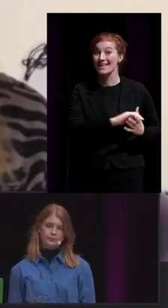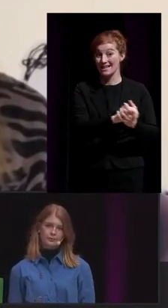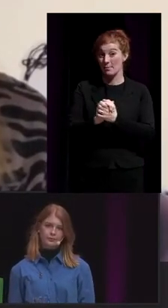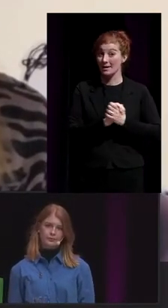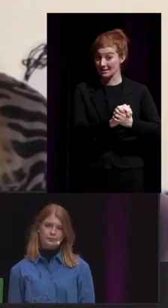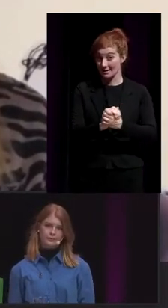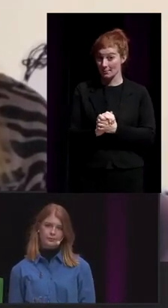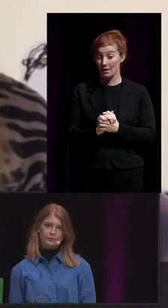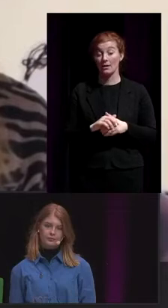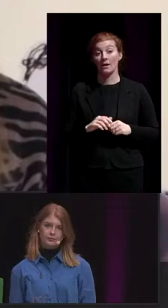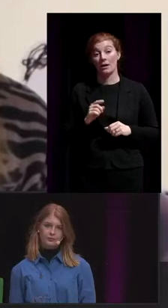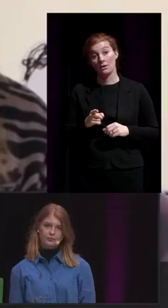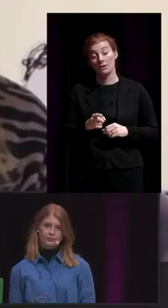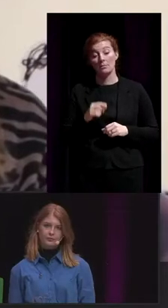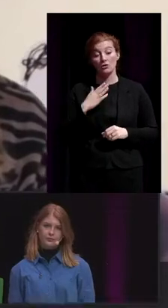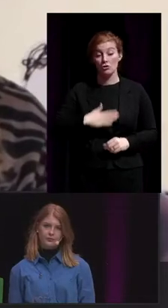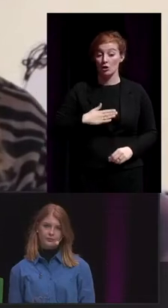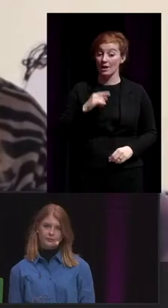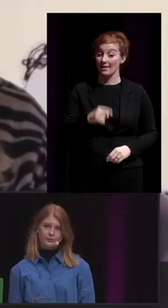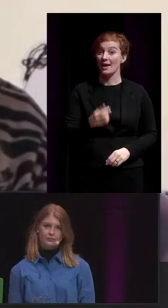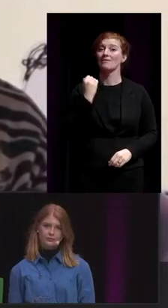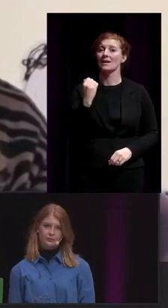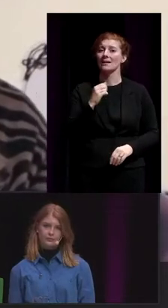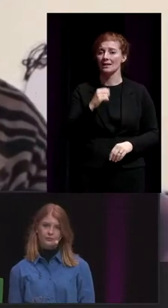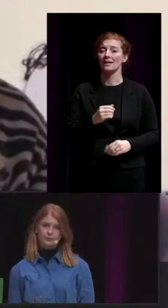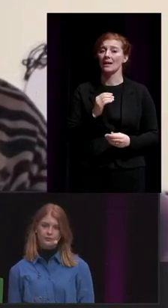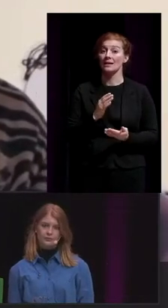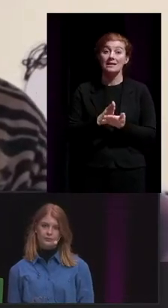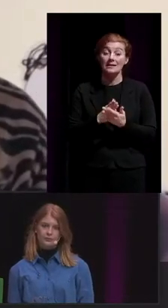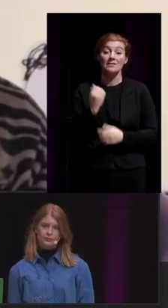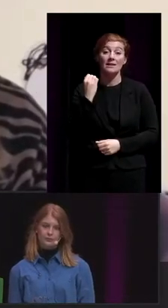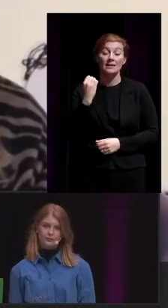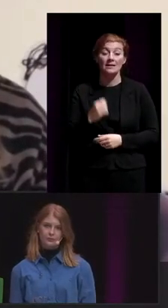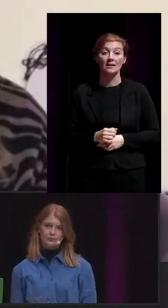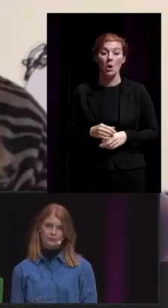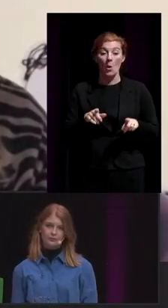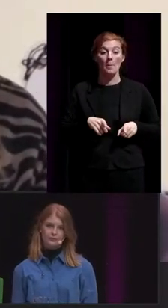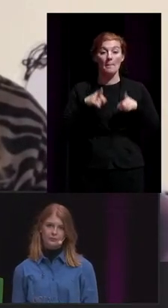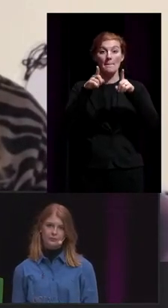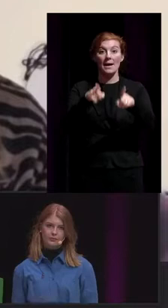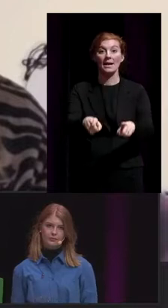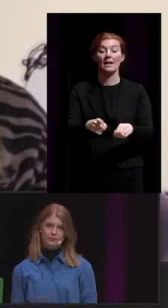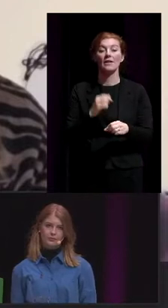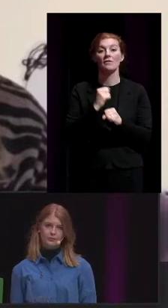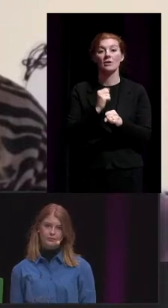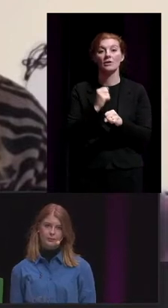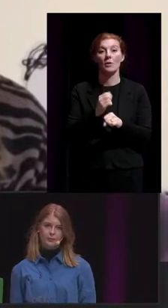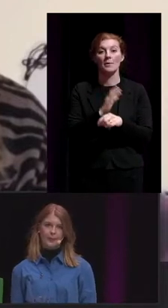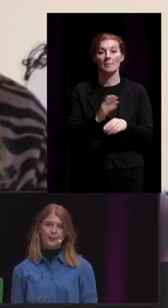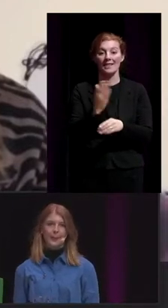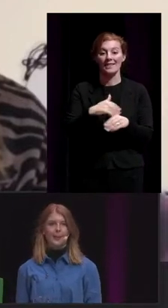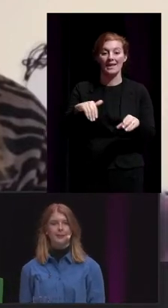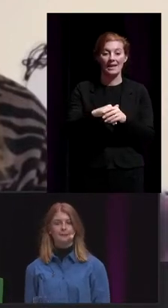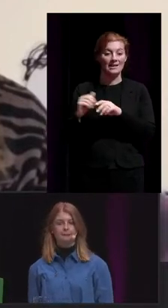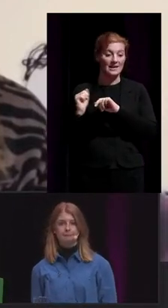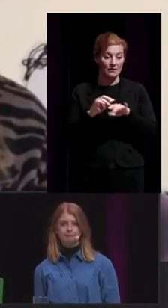av den här utbildningen, att man faktiskt tycker att det här är viktigt på riktigt. Och parallellt med det så har vi jobbat med delaktigt inflytande, stärka